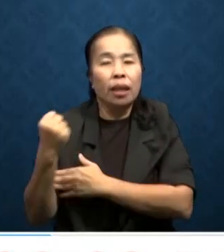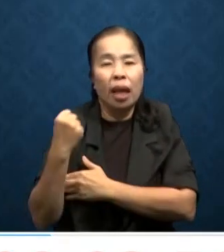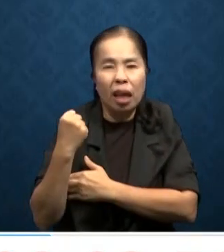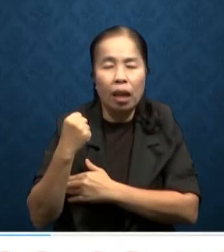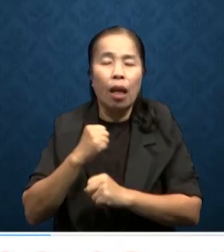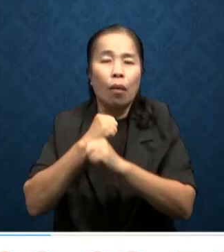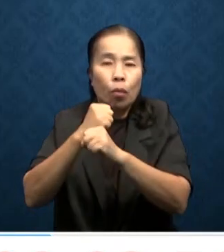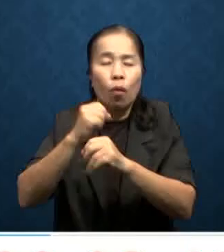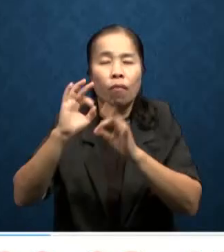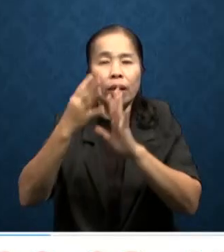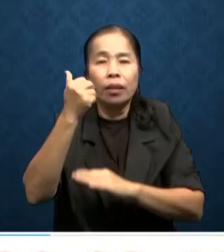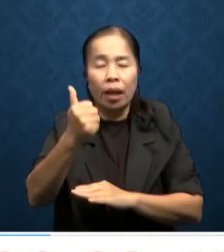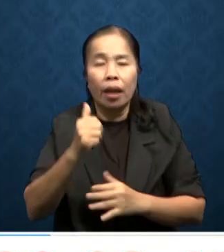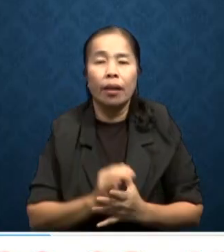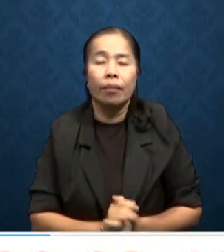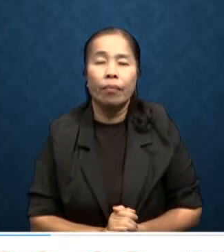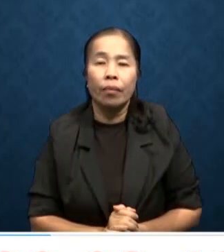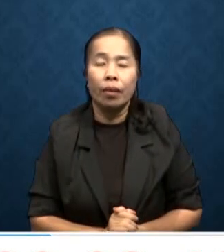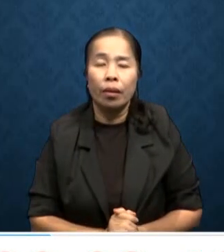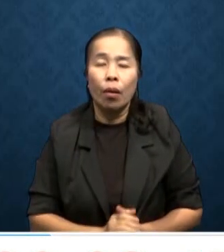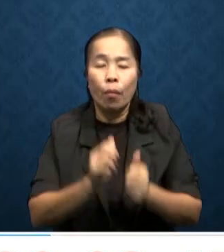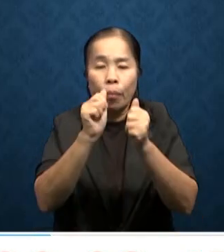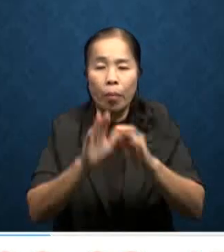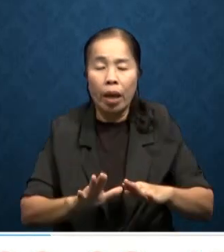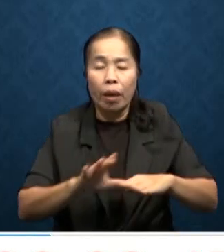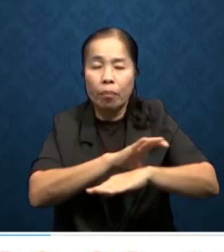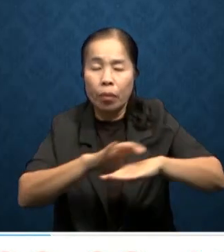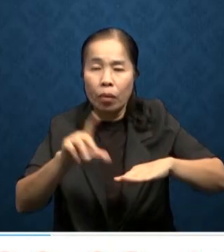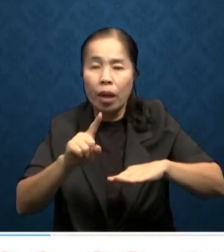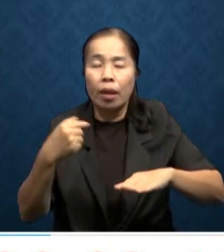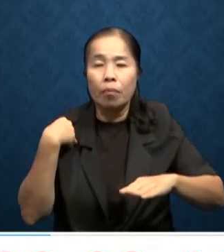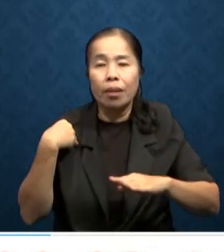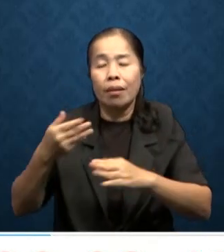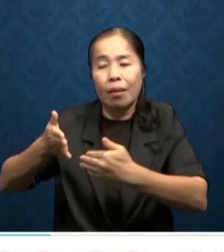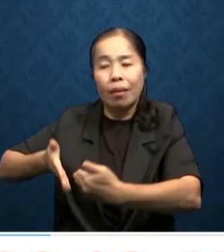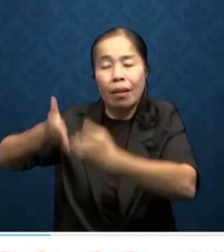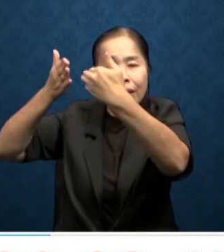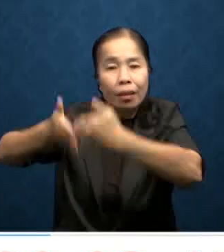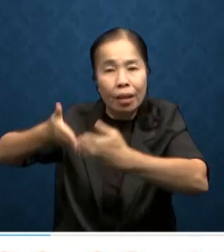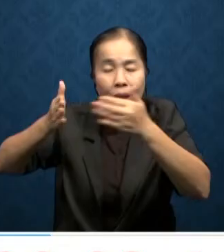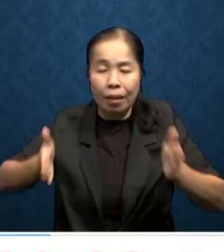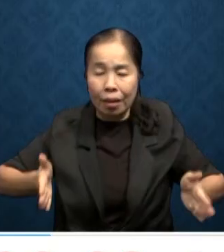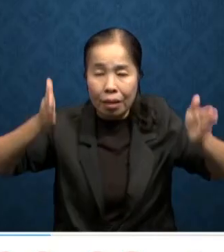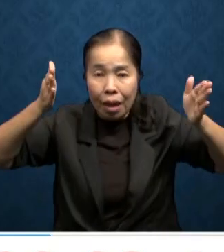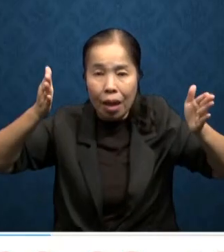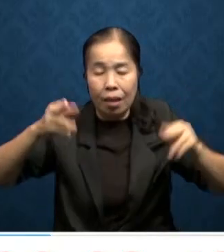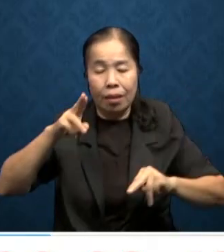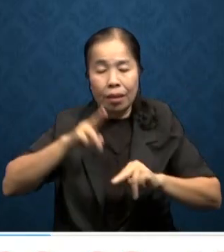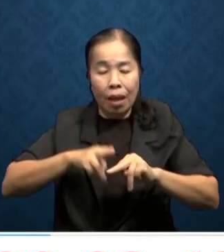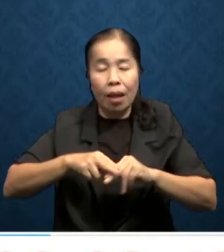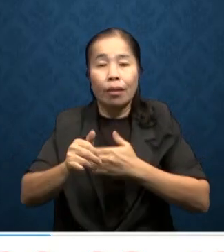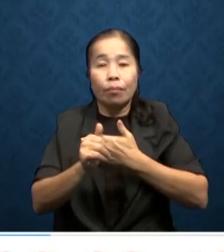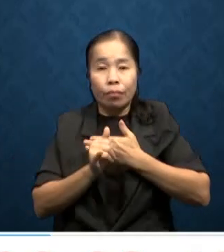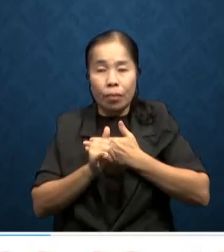ของไฟนะคะการออกแบบไม่ว่าจะเป็นประตูหรือหน้าต่างฉุกเฉินที่นั่งพนักพิง